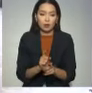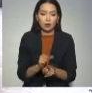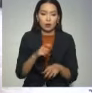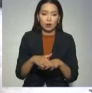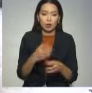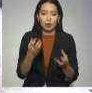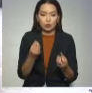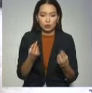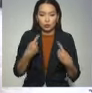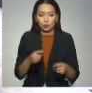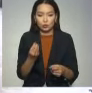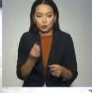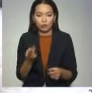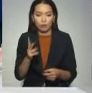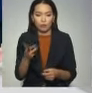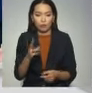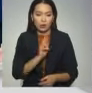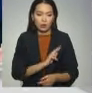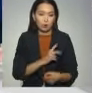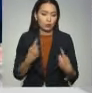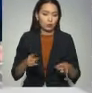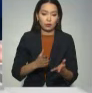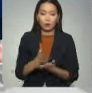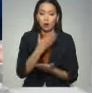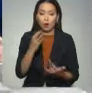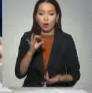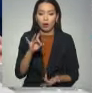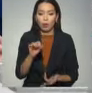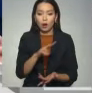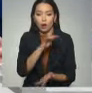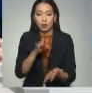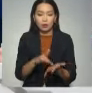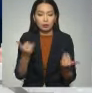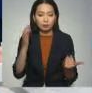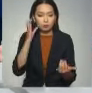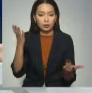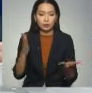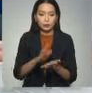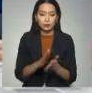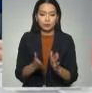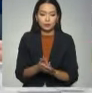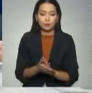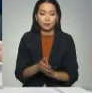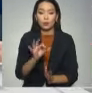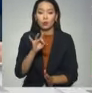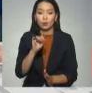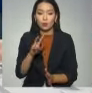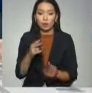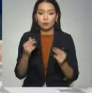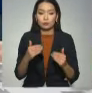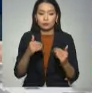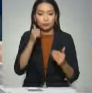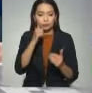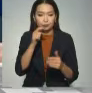қосымша жұмыс істеп амалдап жатқандарын айтады. Әрі қарай Оралдағы әріптесім Еркін Карин жалғастырады. Оралда да инфляция